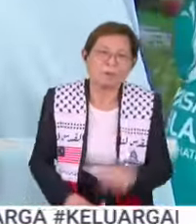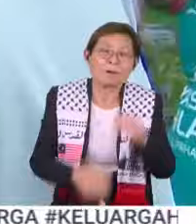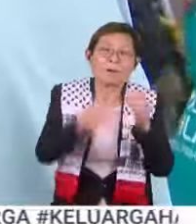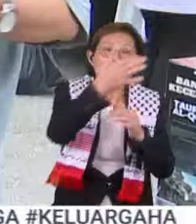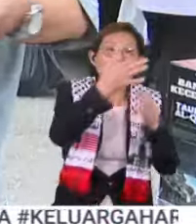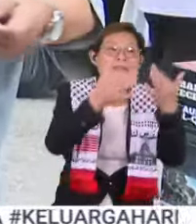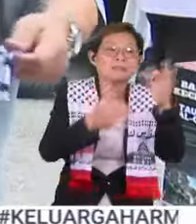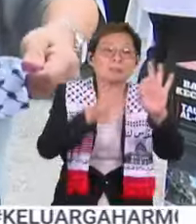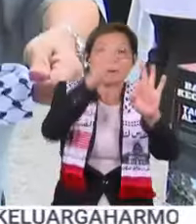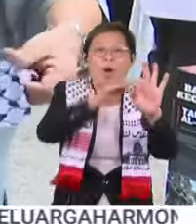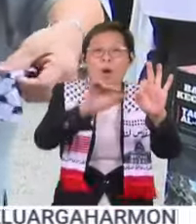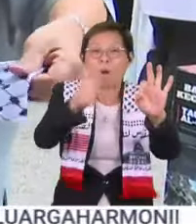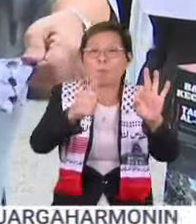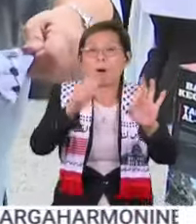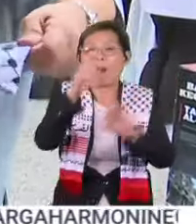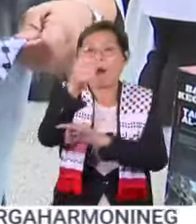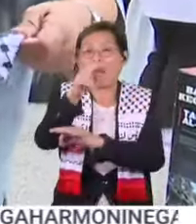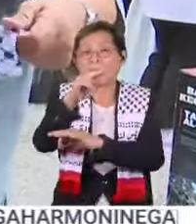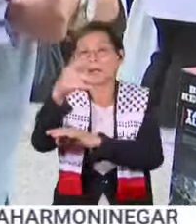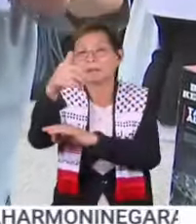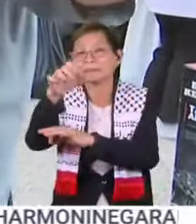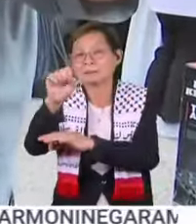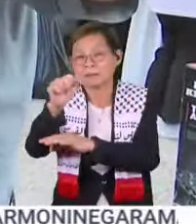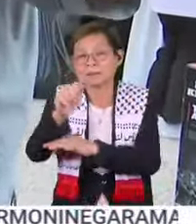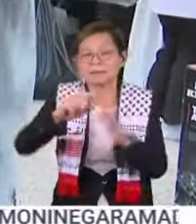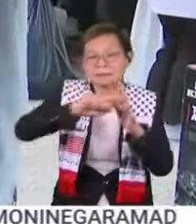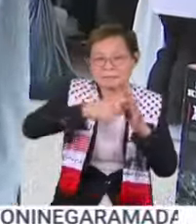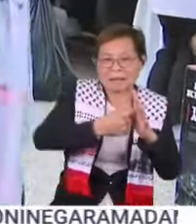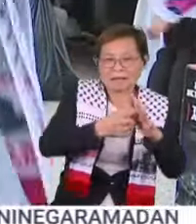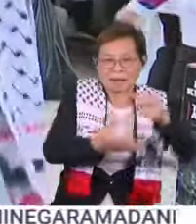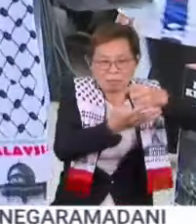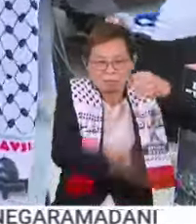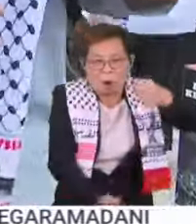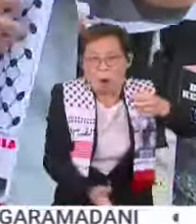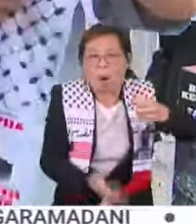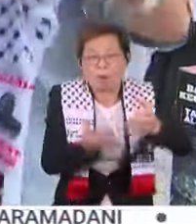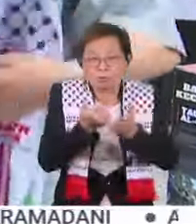19 Oktober lalu, Angkasa melancarkan tabung kemanusiaan